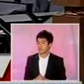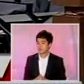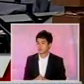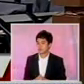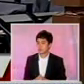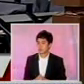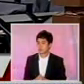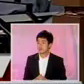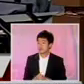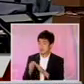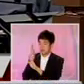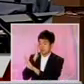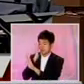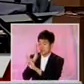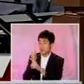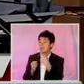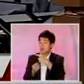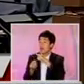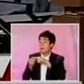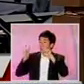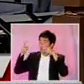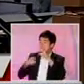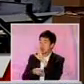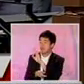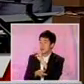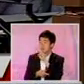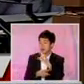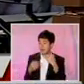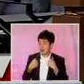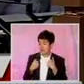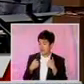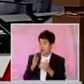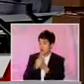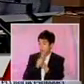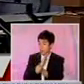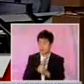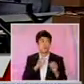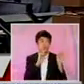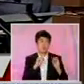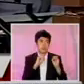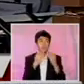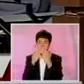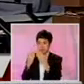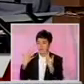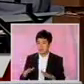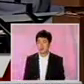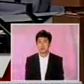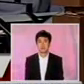na sa pagkaalam o sa pagsasabi tungkol sa fair market value. Meron po ba kayong competence? Wala po. O, salamat po.